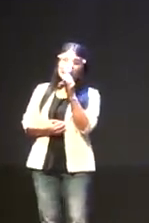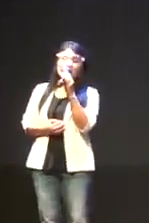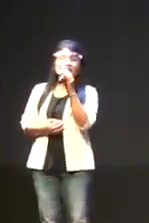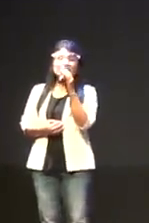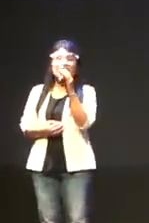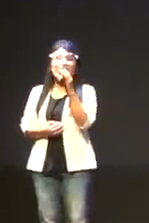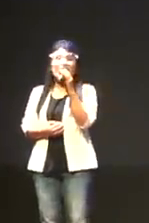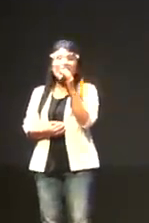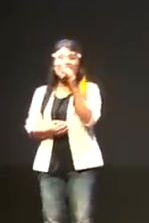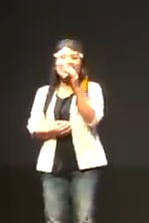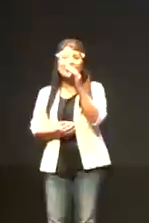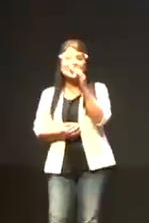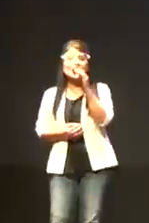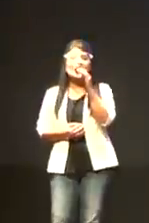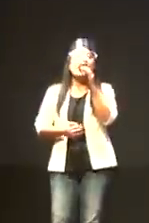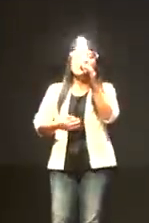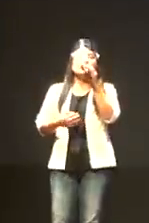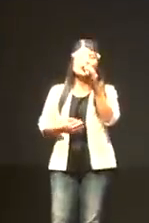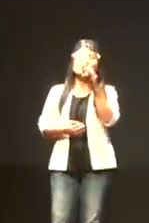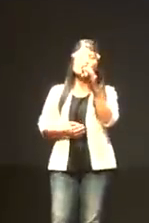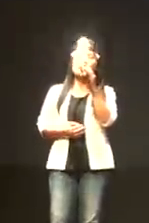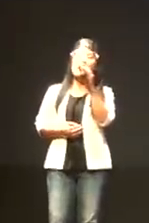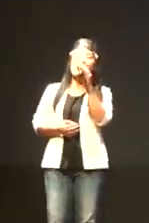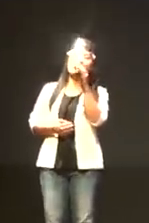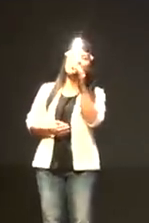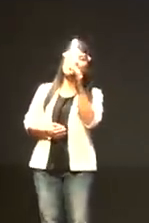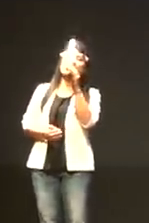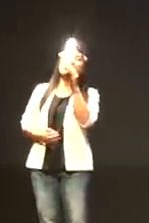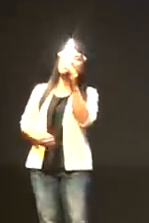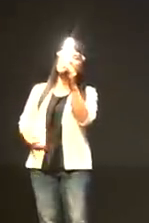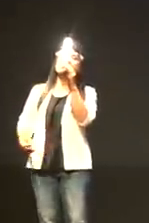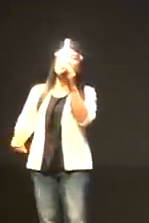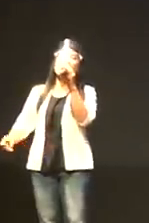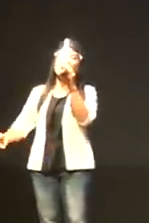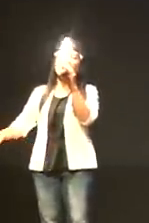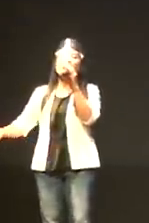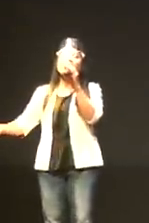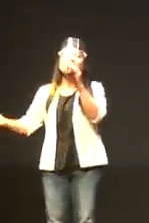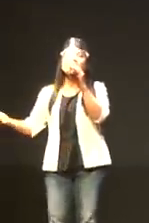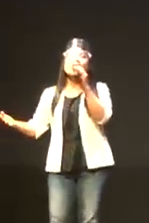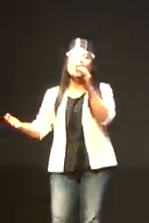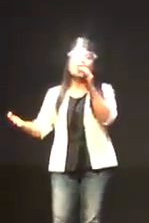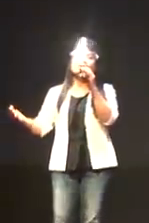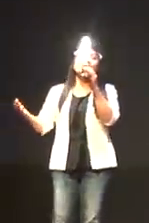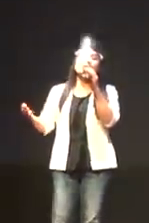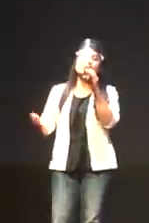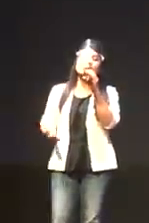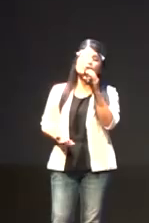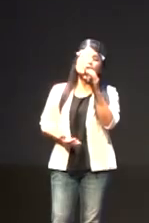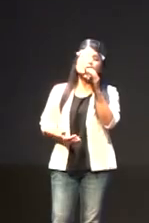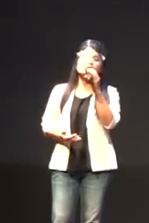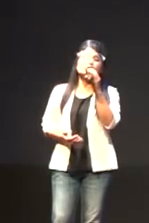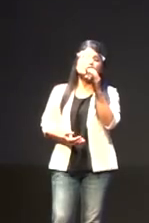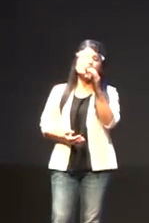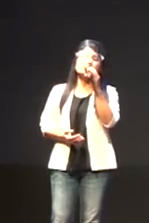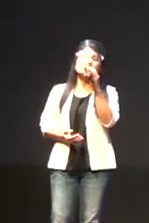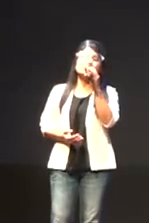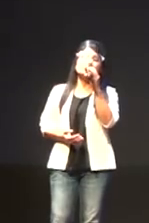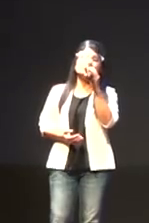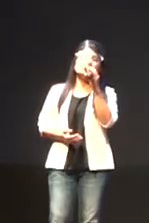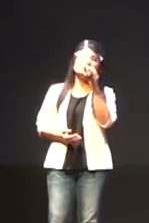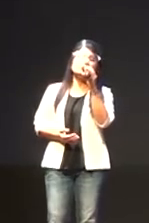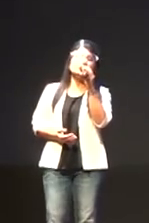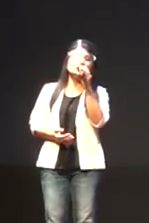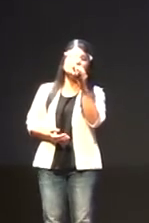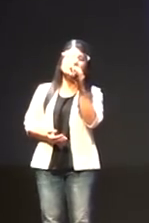menjadikan-Ku indah dan semakin indah bagi-Mu.